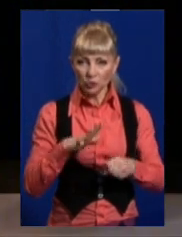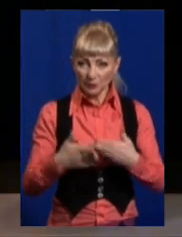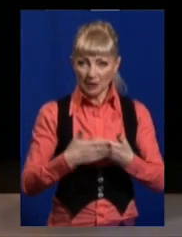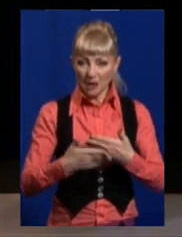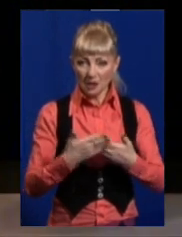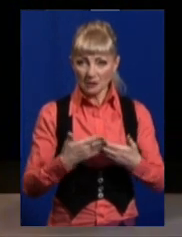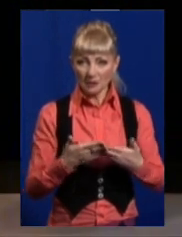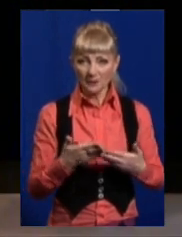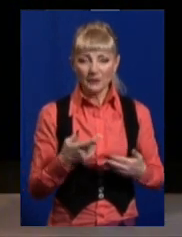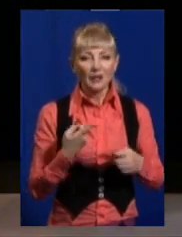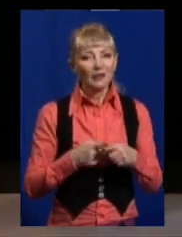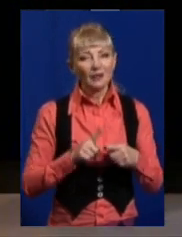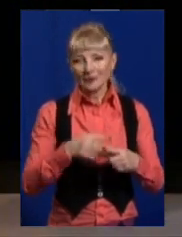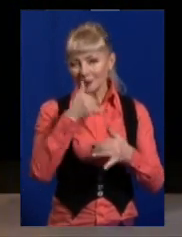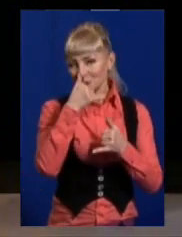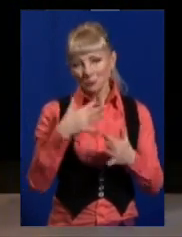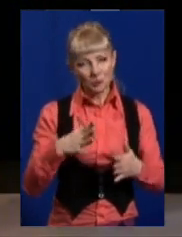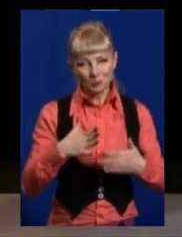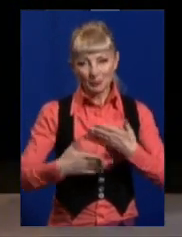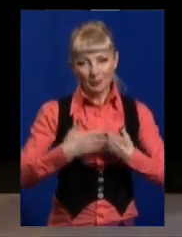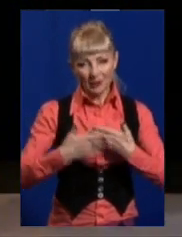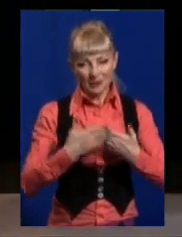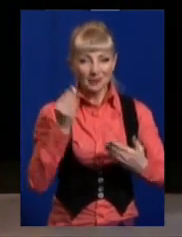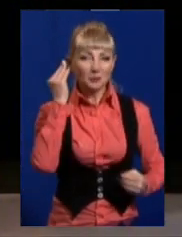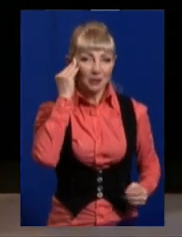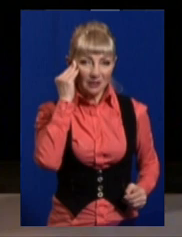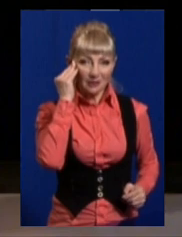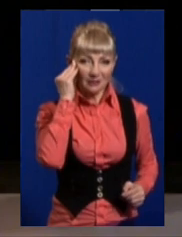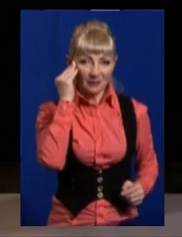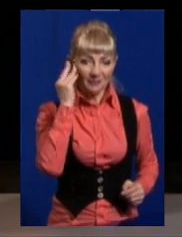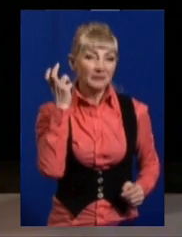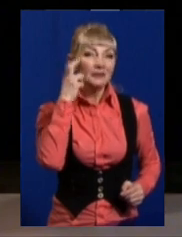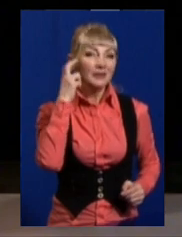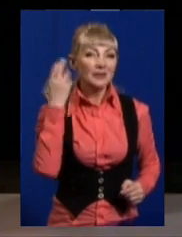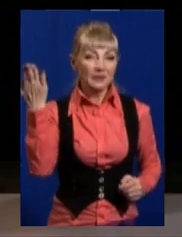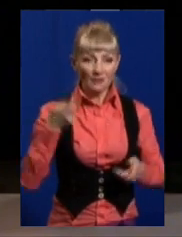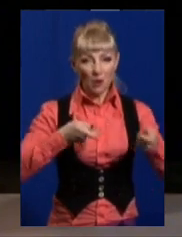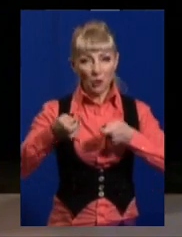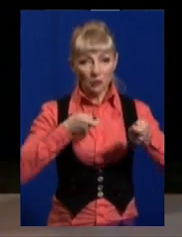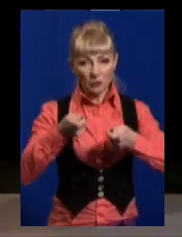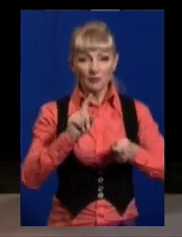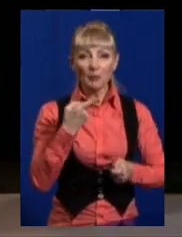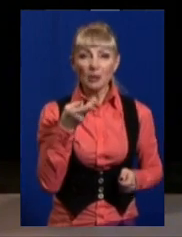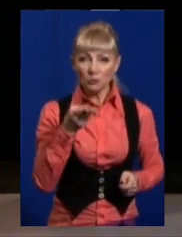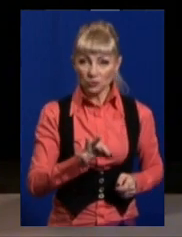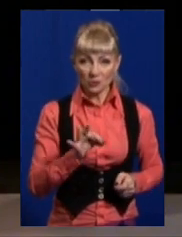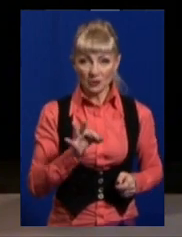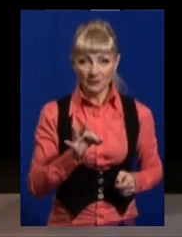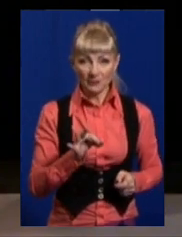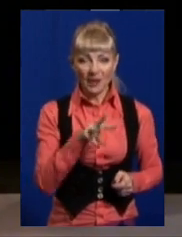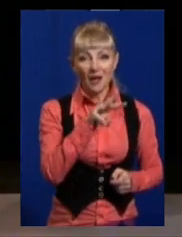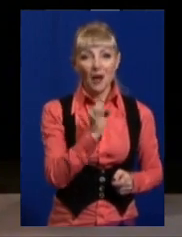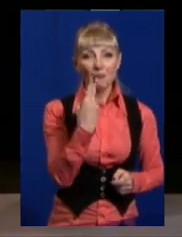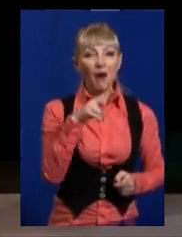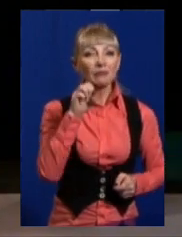Фактично, це не може бути покарано з точки зору київського керівництва, тому що мандат